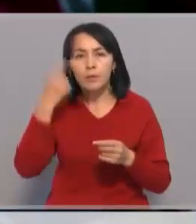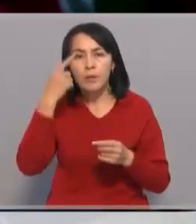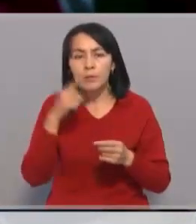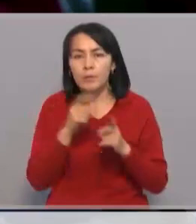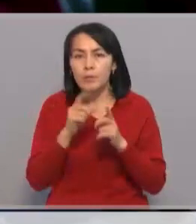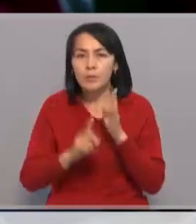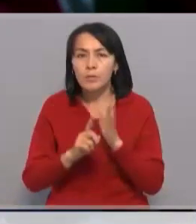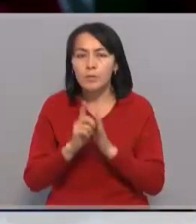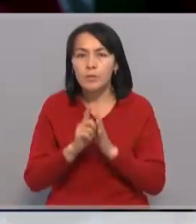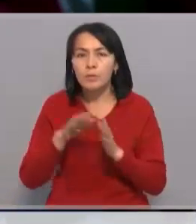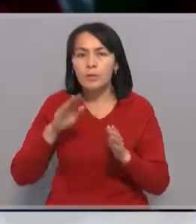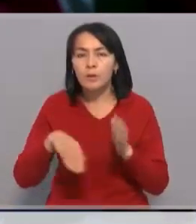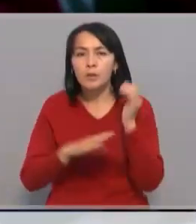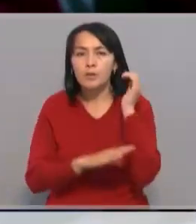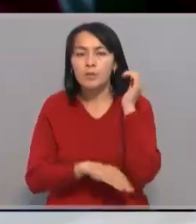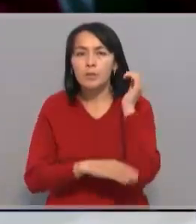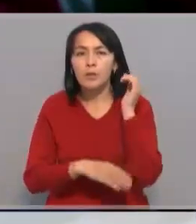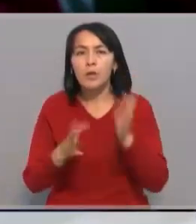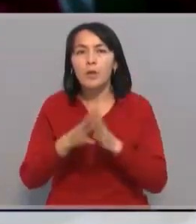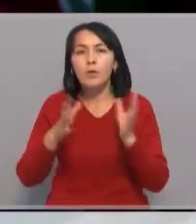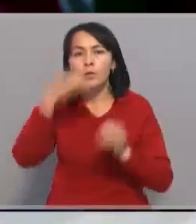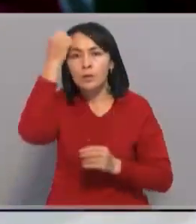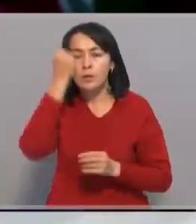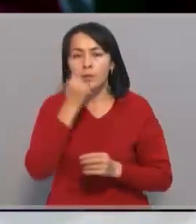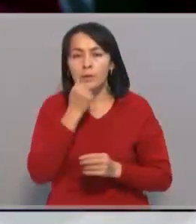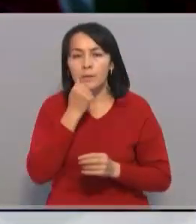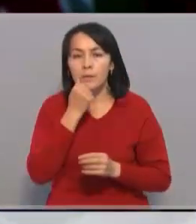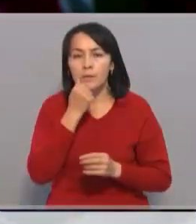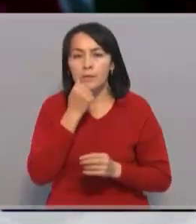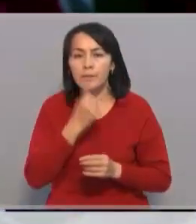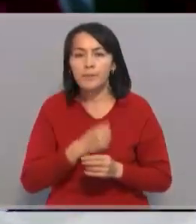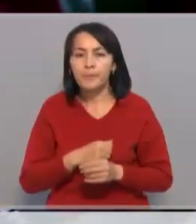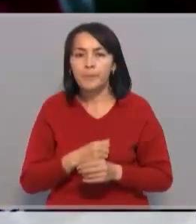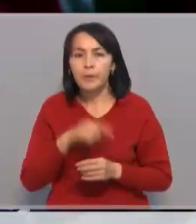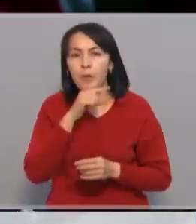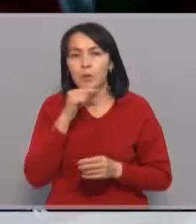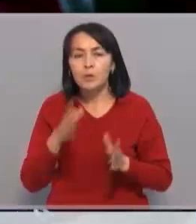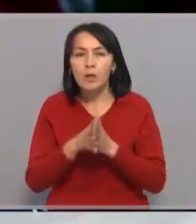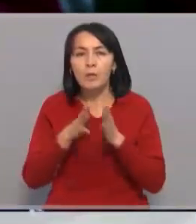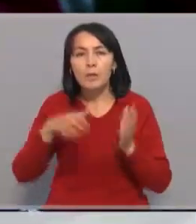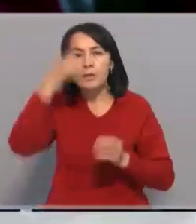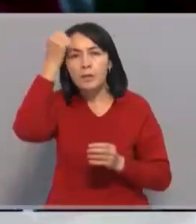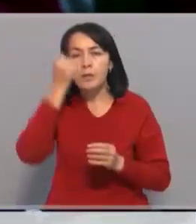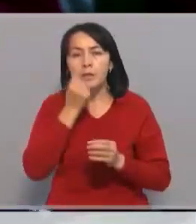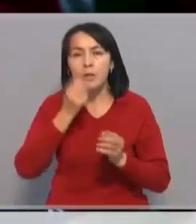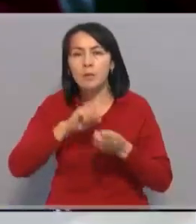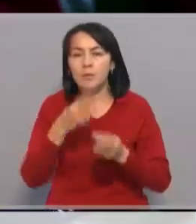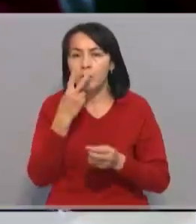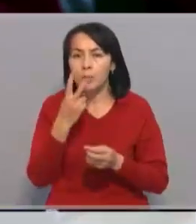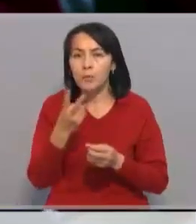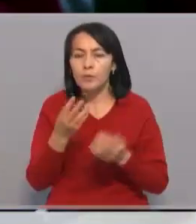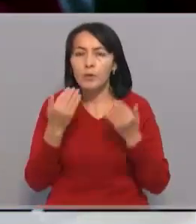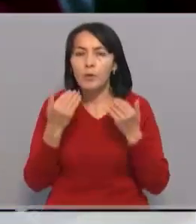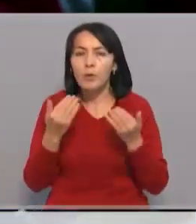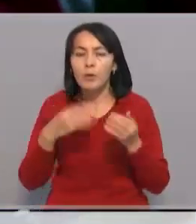деп сөз бастаймыз, сосын ең соңында үлкен рахмет дейміз, ана большой спасибоның жаңағы калька аудармасымен. Көрдіңіздер ме?